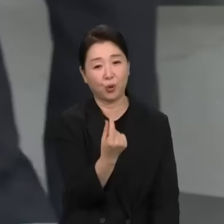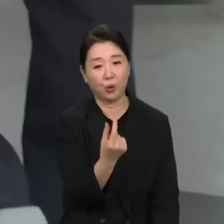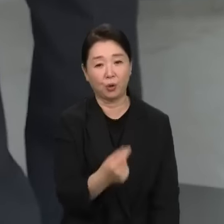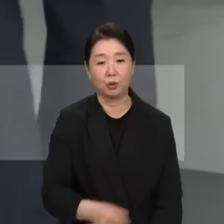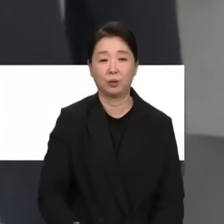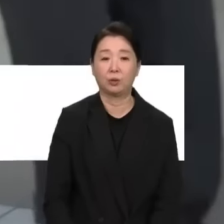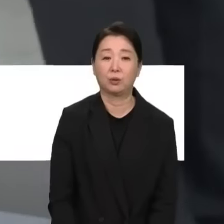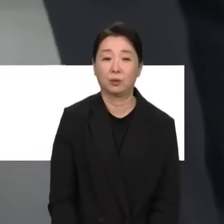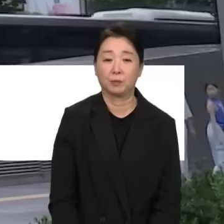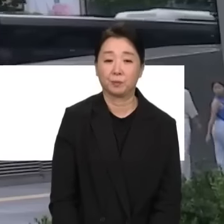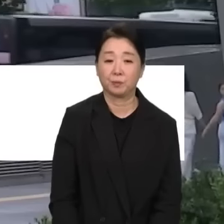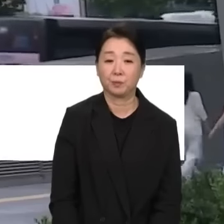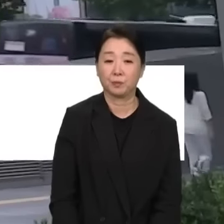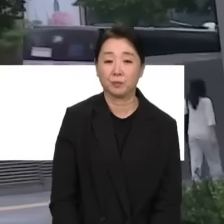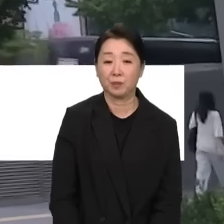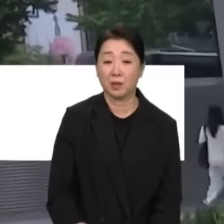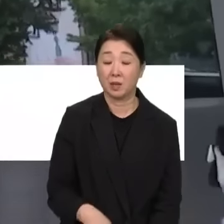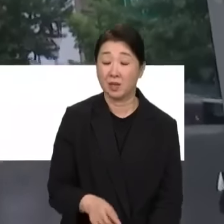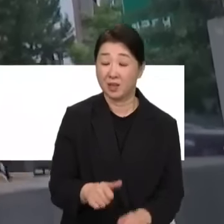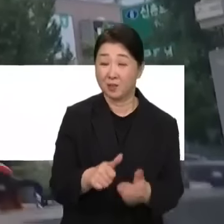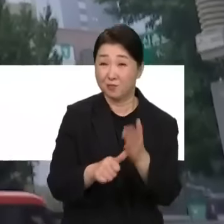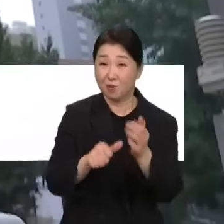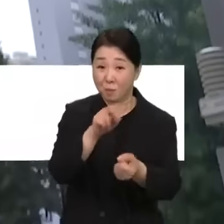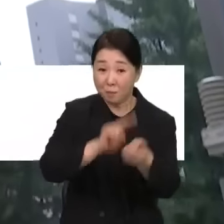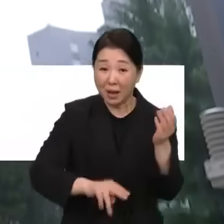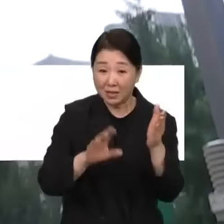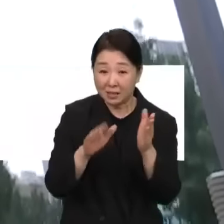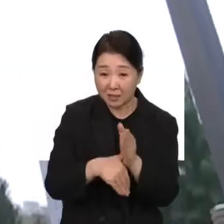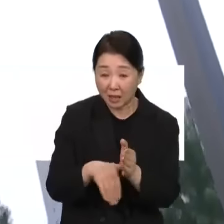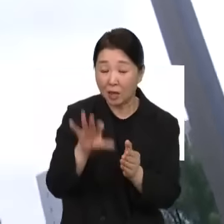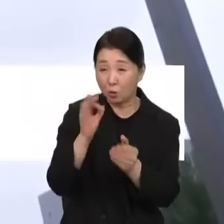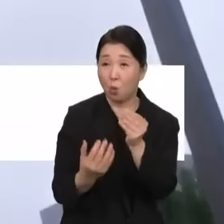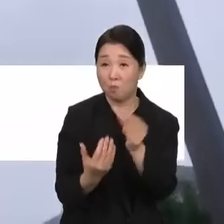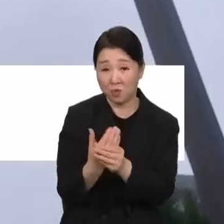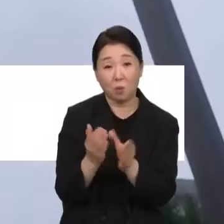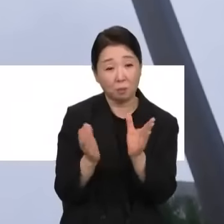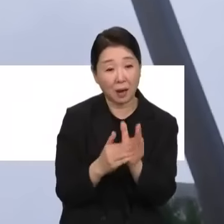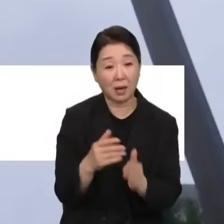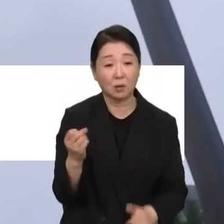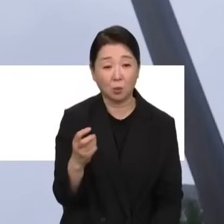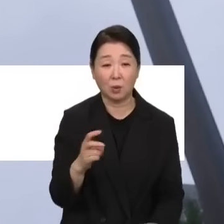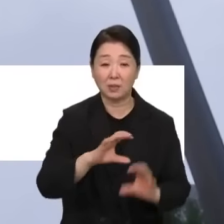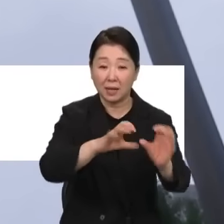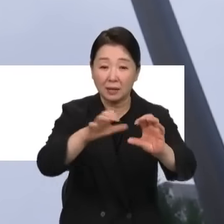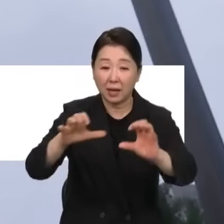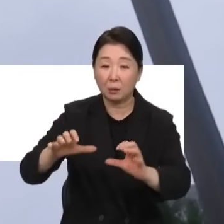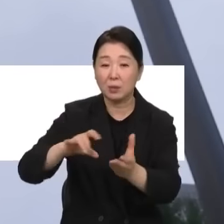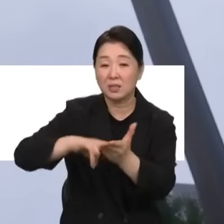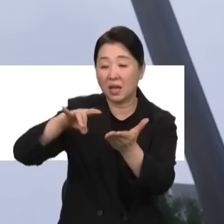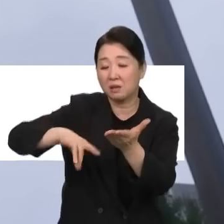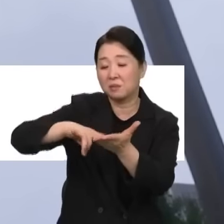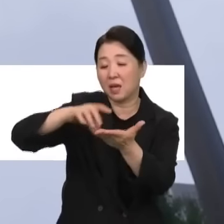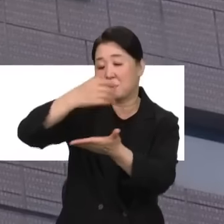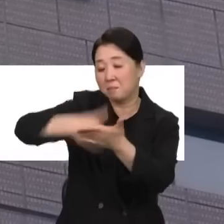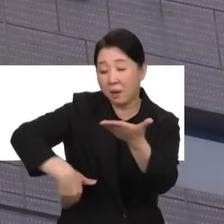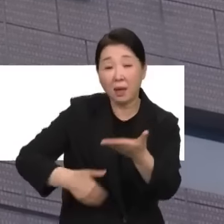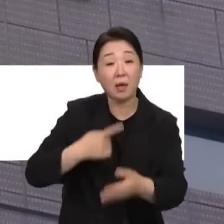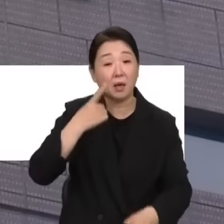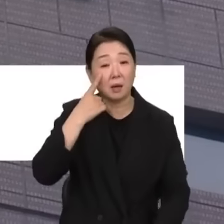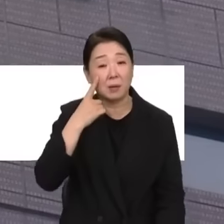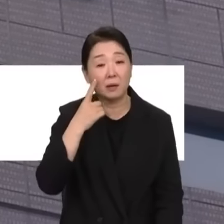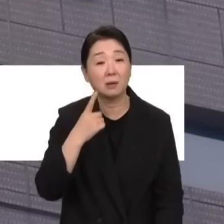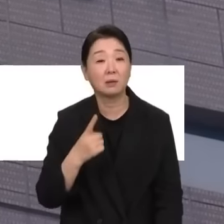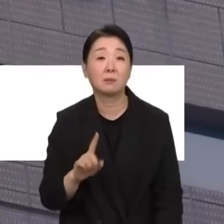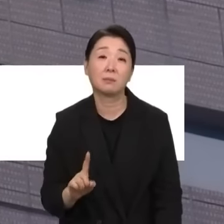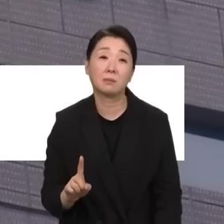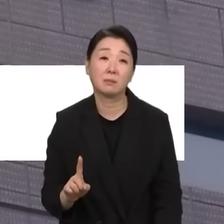매각을 진행하면서 발생되는 비용과 또 나라별로 부과되는 세금을 차감하고